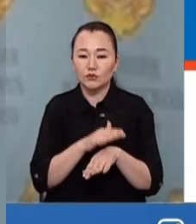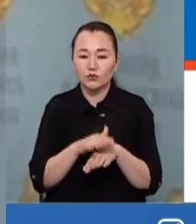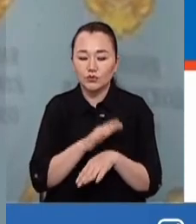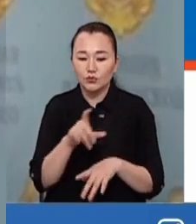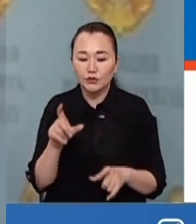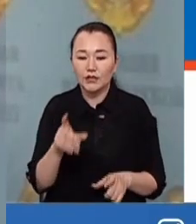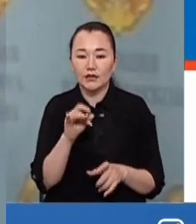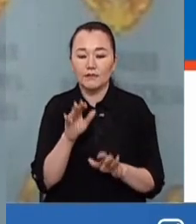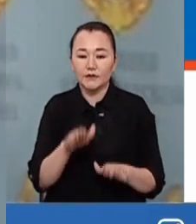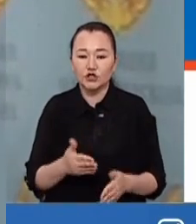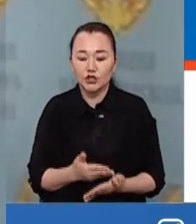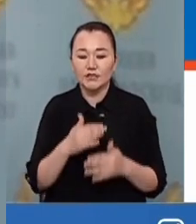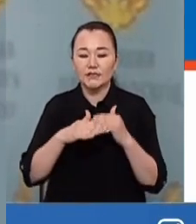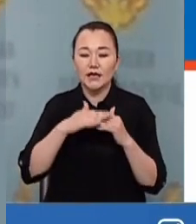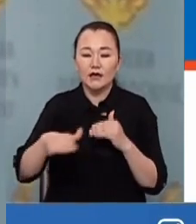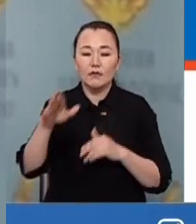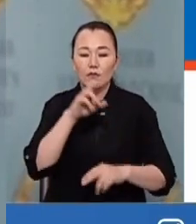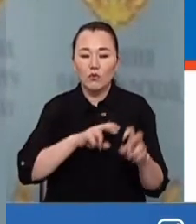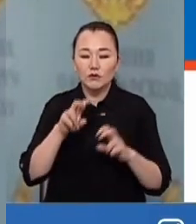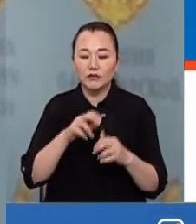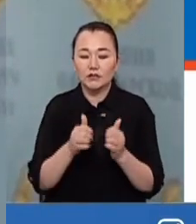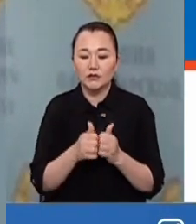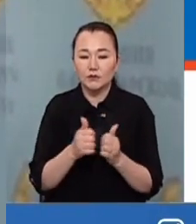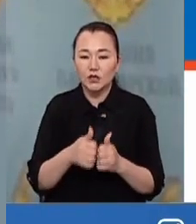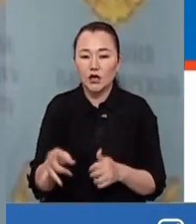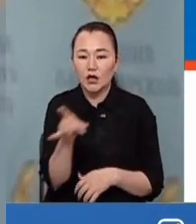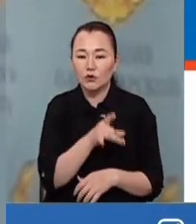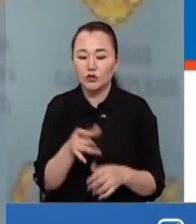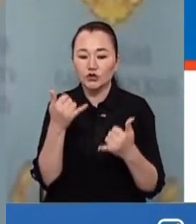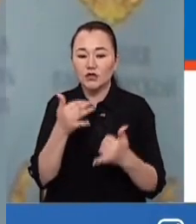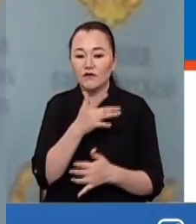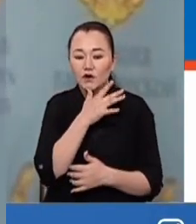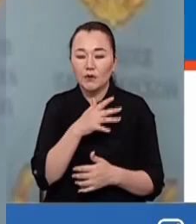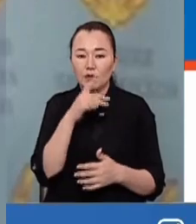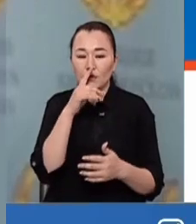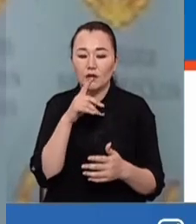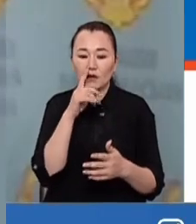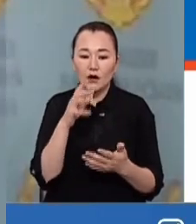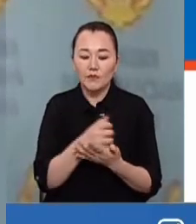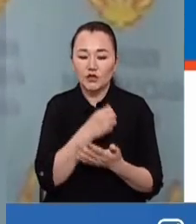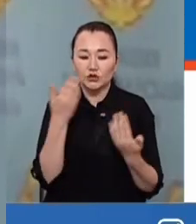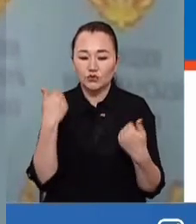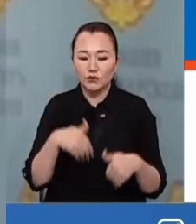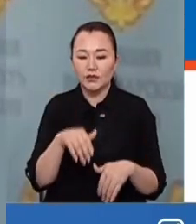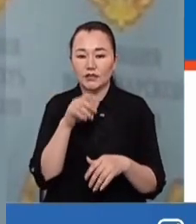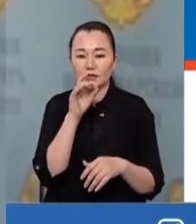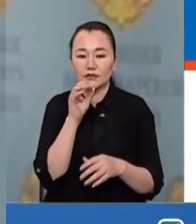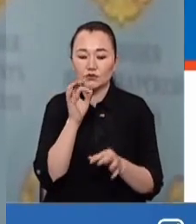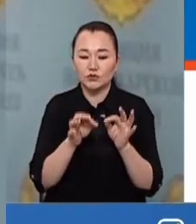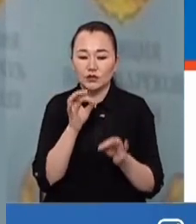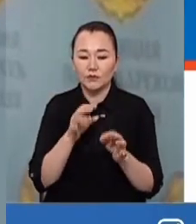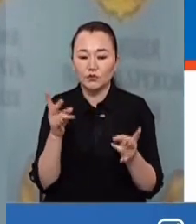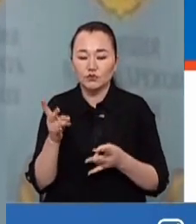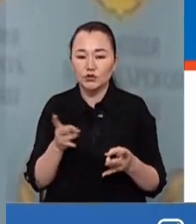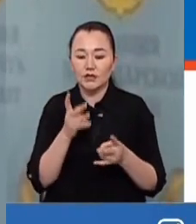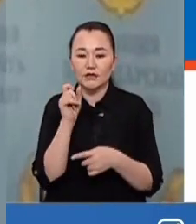поиски велись в Степном массиве прилежащих населённых районах в настоящее время по факту обнаружения трупа назначены судебные необходимые